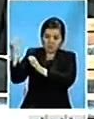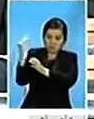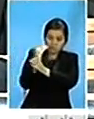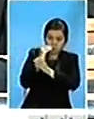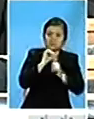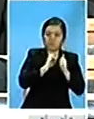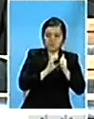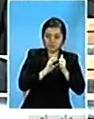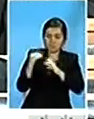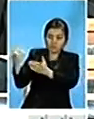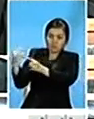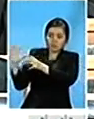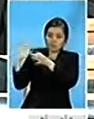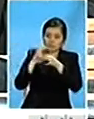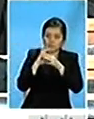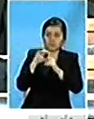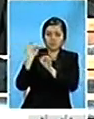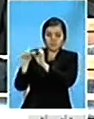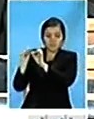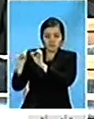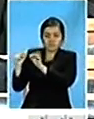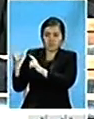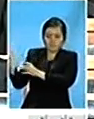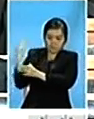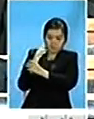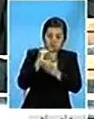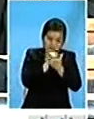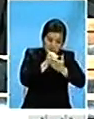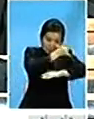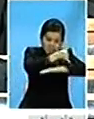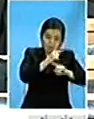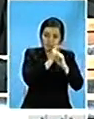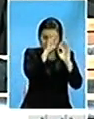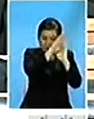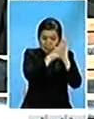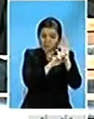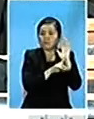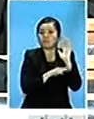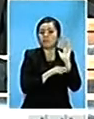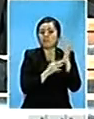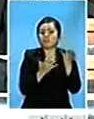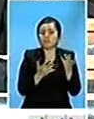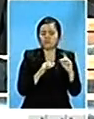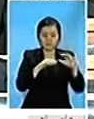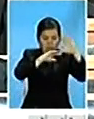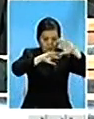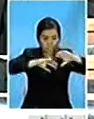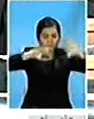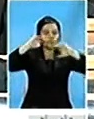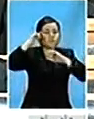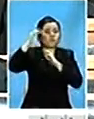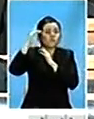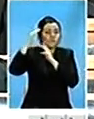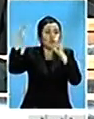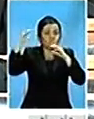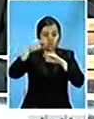ามความต้องการของตนเพื่อประหยัดค่าก่อสร้างท่านประธานครับการที่รัฐบาลหวังที่จะเร่งรัดโครงการ